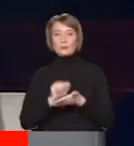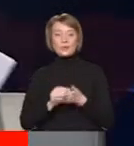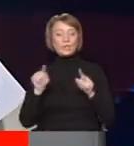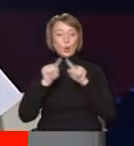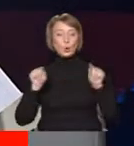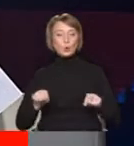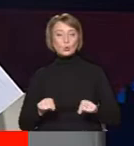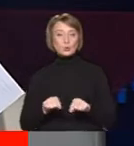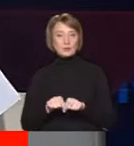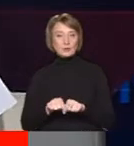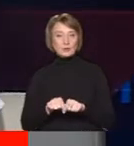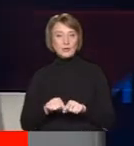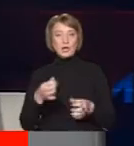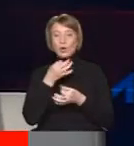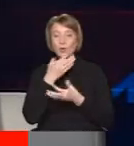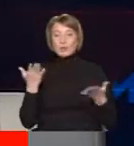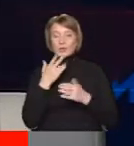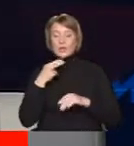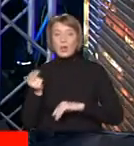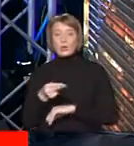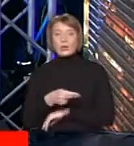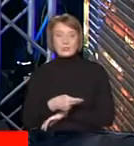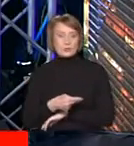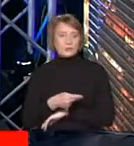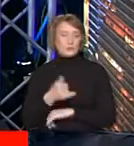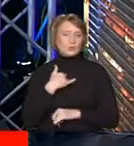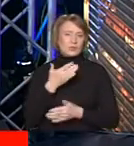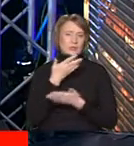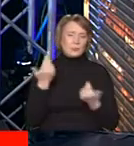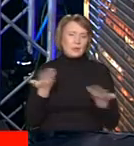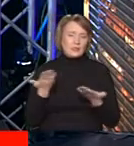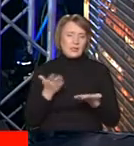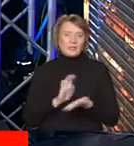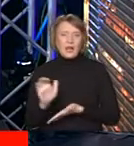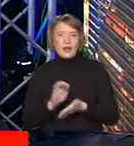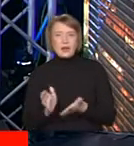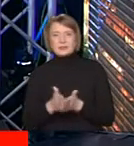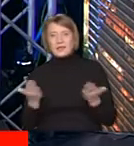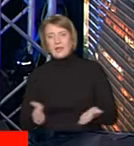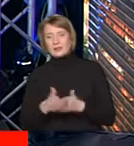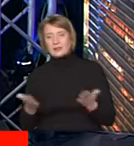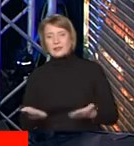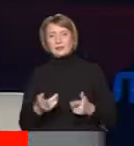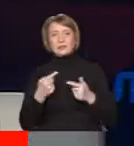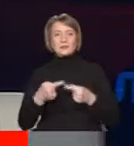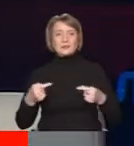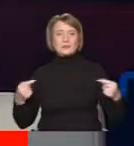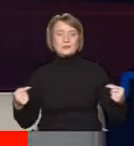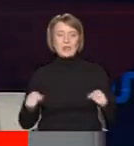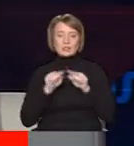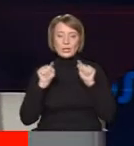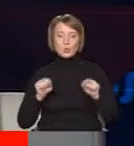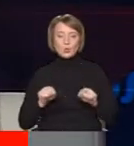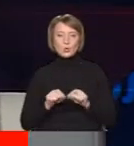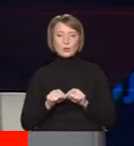чорно-білому, так, як і вся будь-яка наша агітаційна продукція. У нас немає якихось там кольорових глянцевих там газет, знаєте, всяких буклетиків,